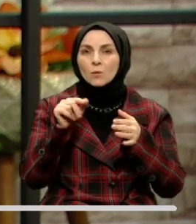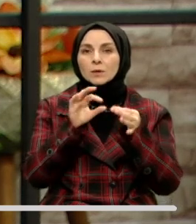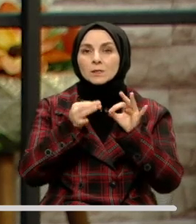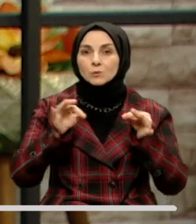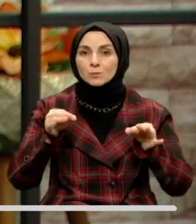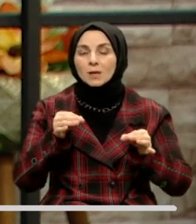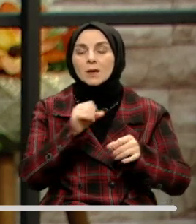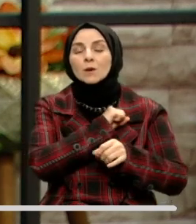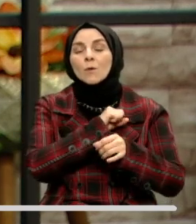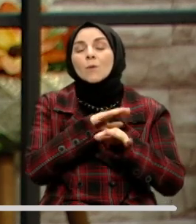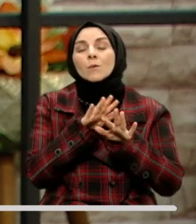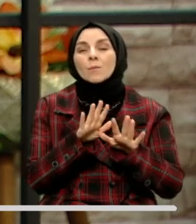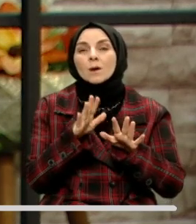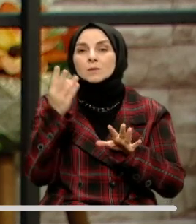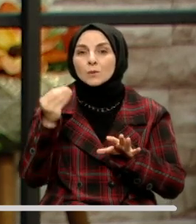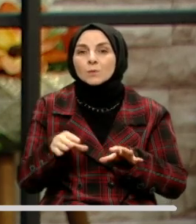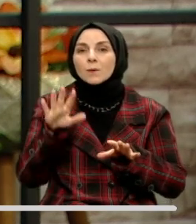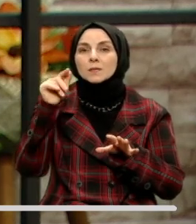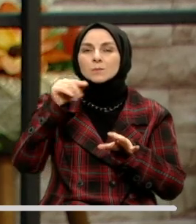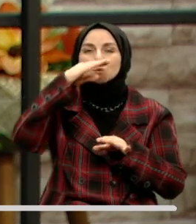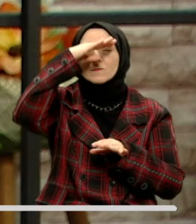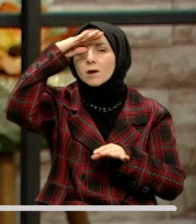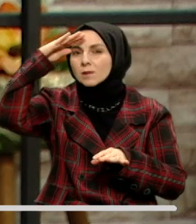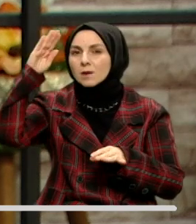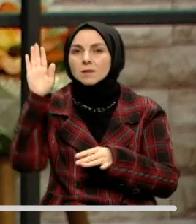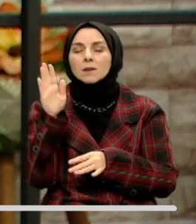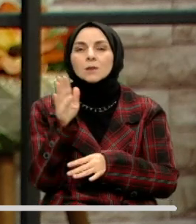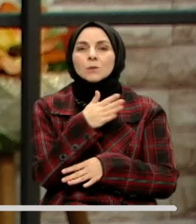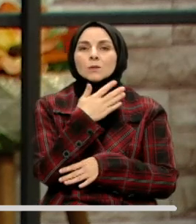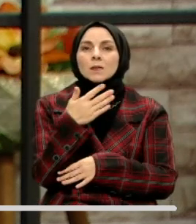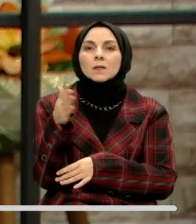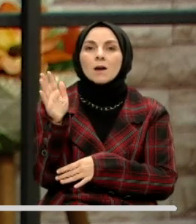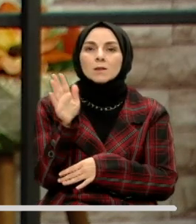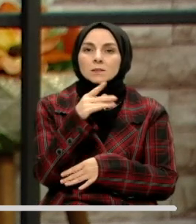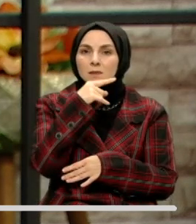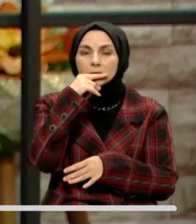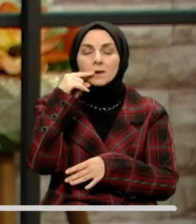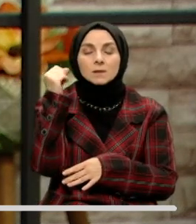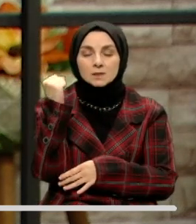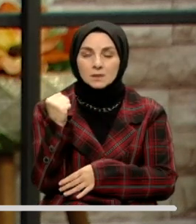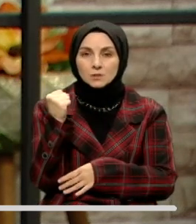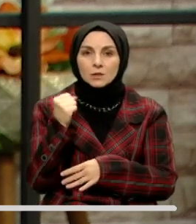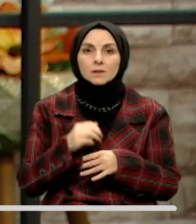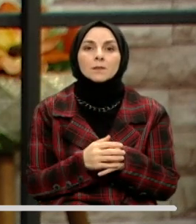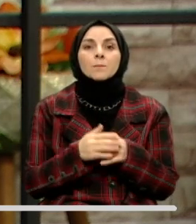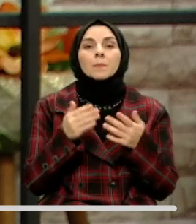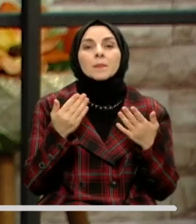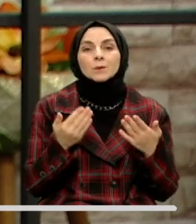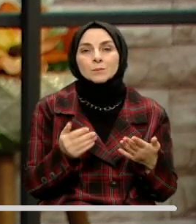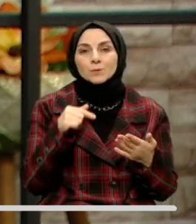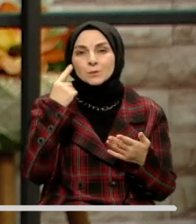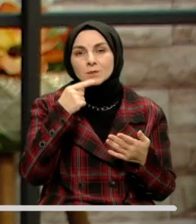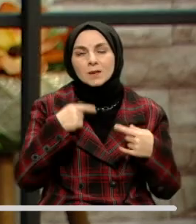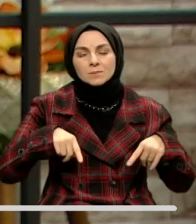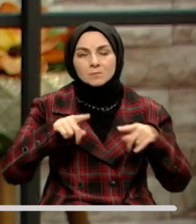sönmez bu şafaklarda yüzen al sancak. Dolayısıyla buradan bizim ilham almamız, köklerimizden ilham